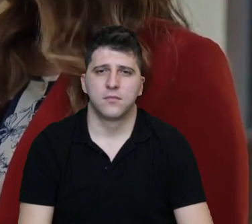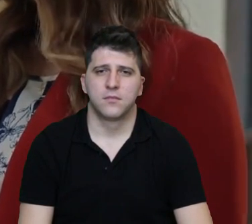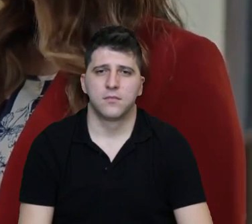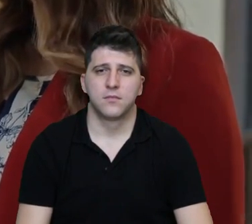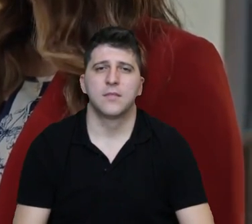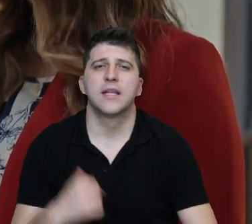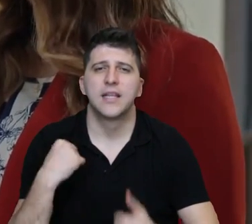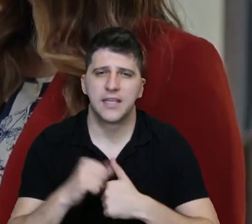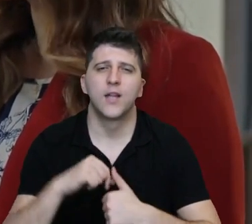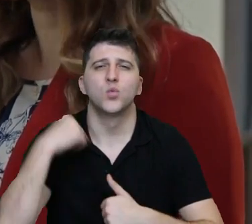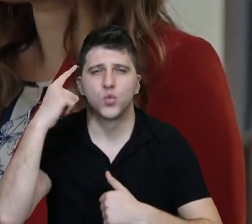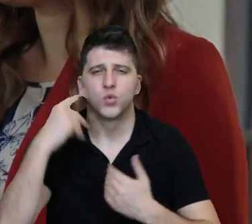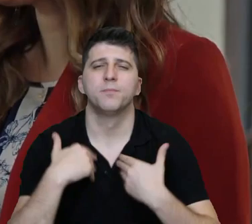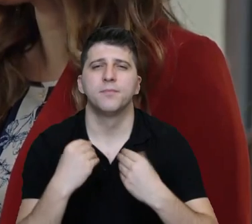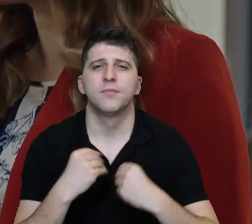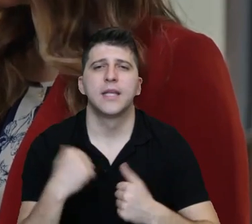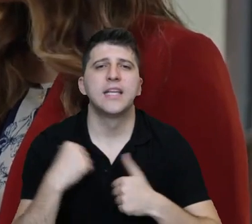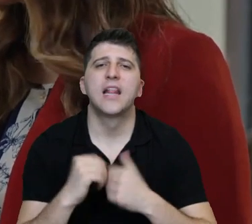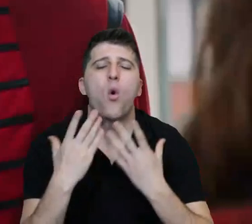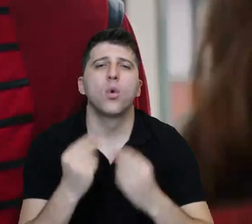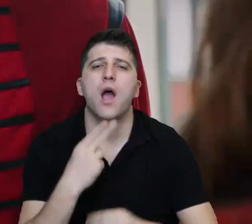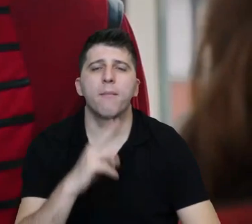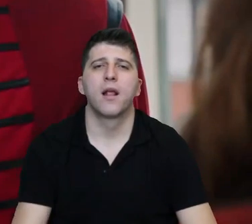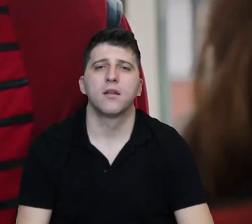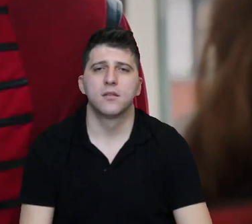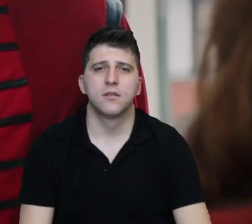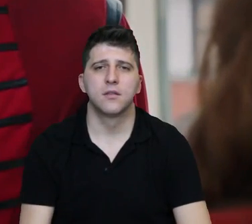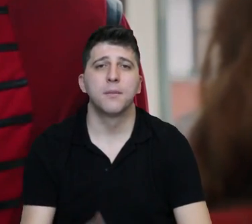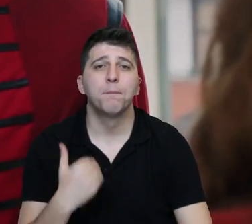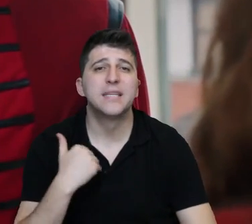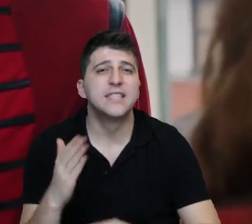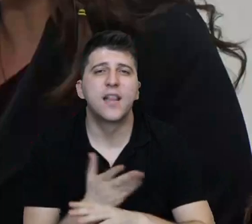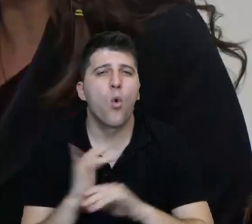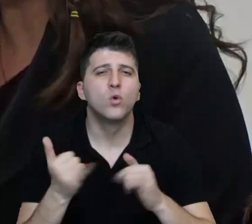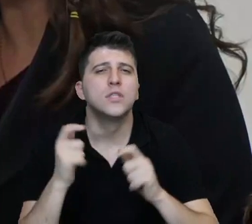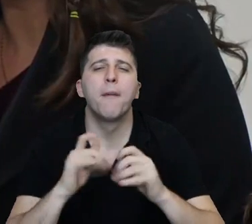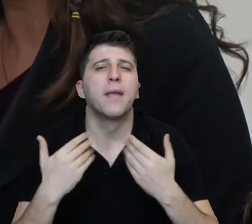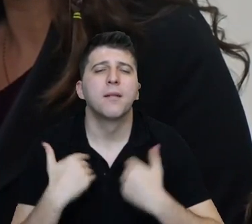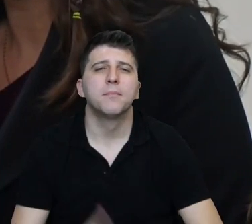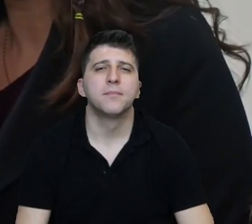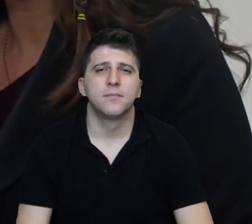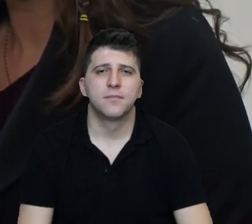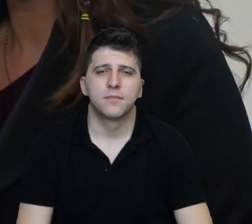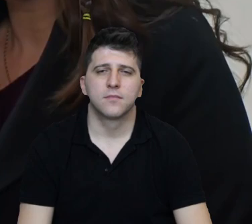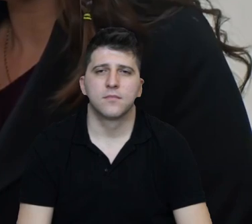Yine düşündü sizin ablanız. Yine ne oldu abla? Biz neden oyunculuk yapmayalım ki?